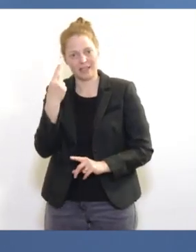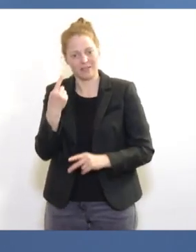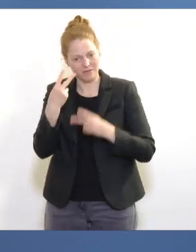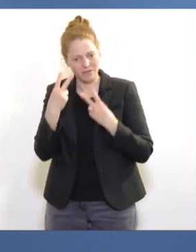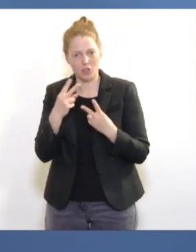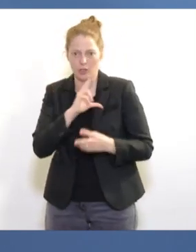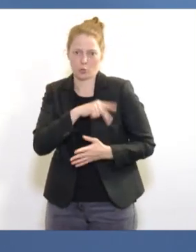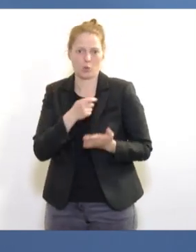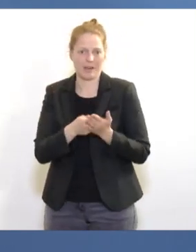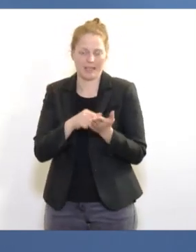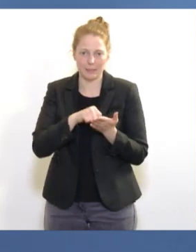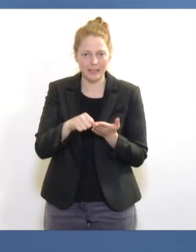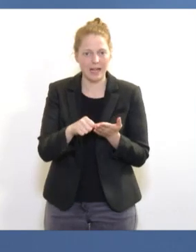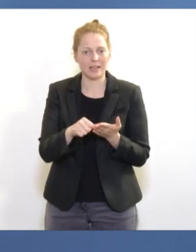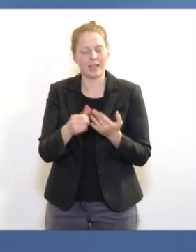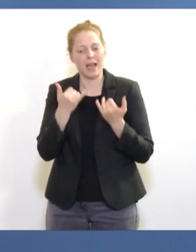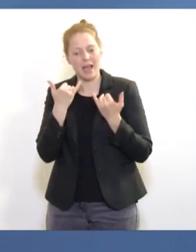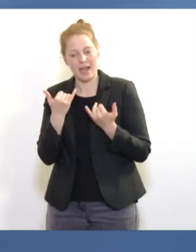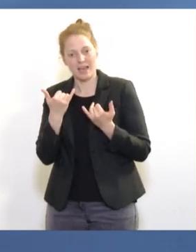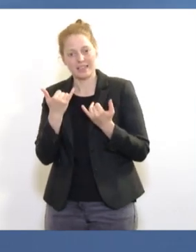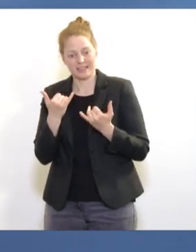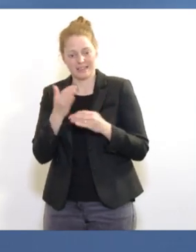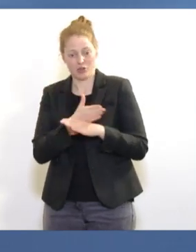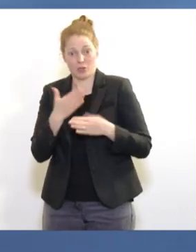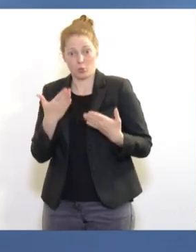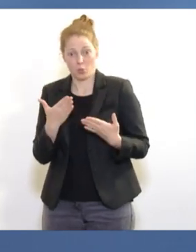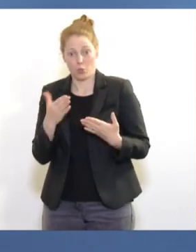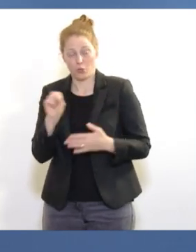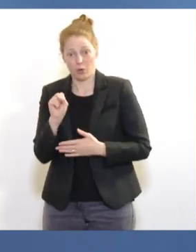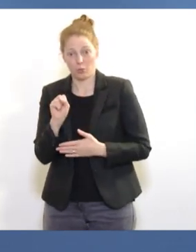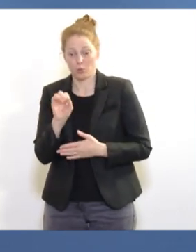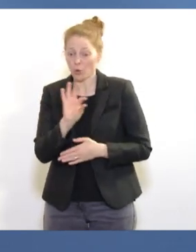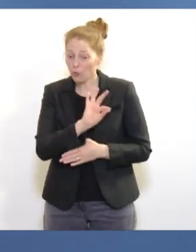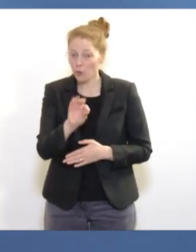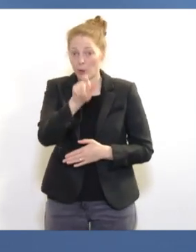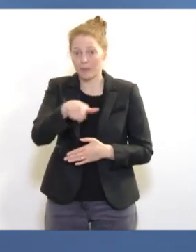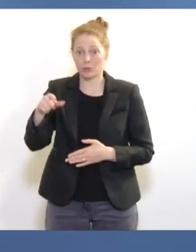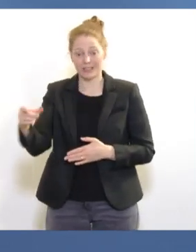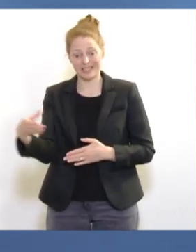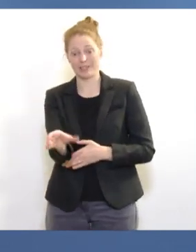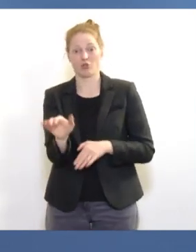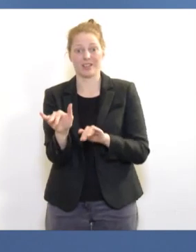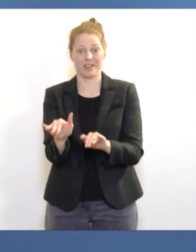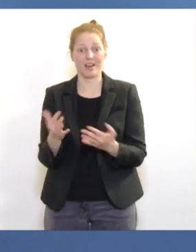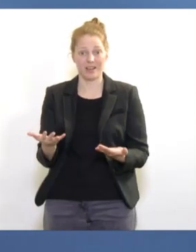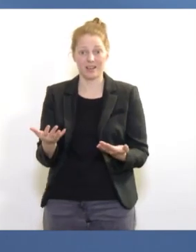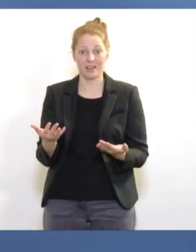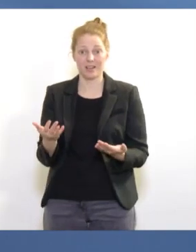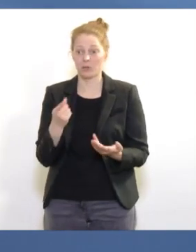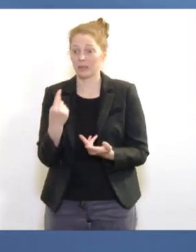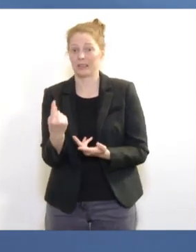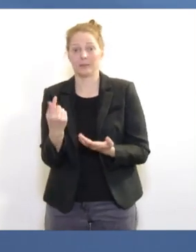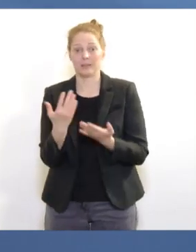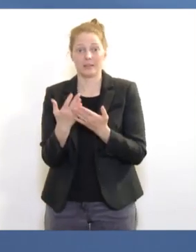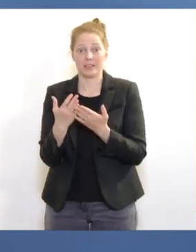unakzeptable Praxis. Wir haben nicht gemacht, weil wir keine Schwierigkeiten am Ende von den Salarien, am Ende aber auch vom Überleben